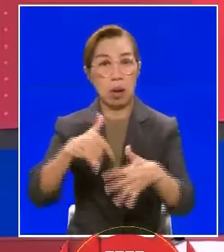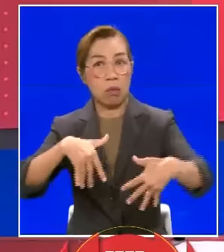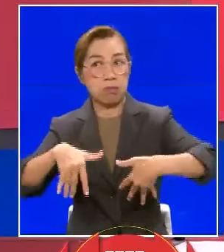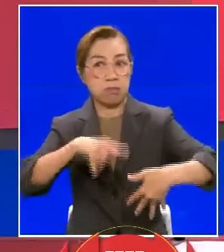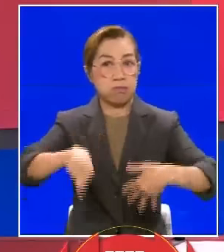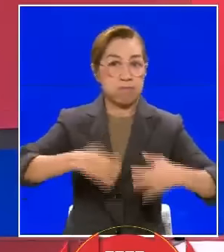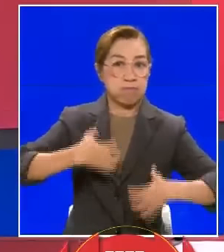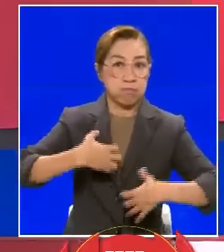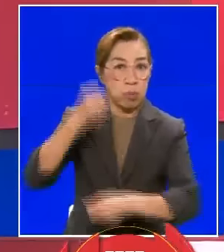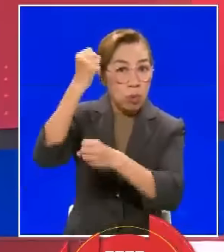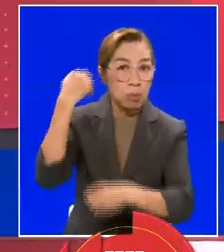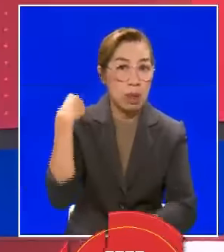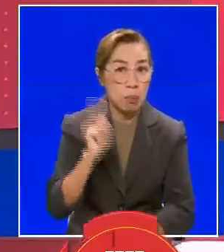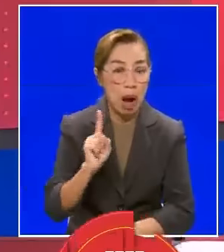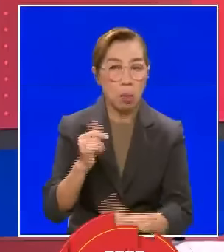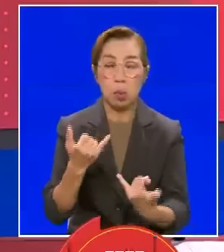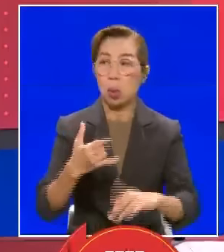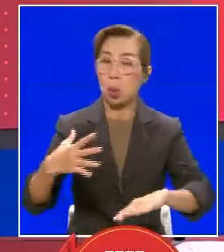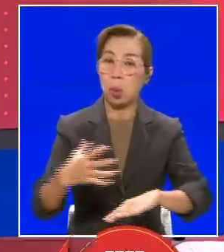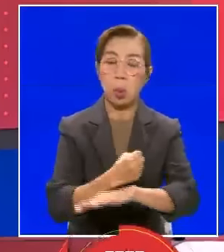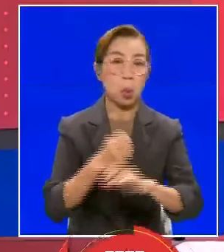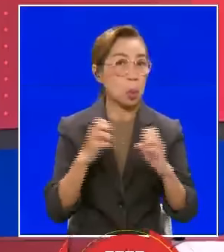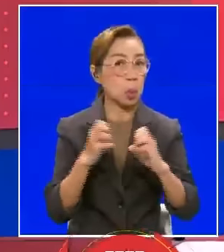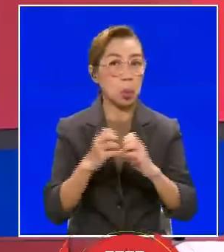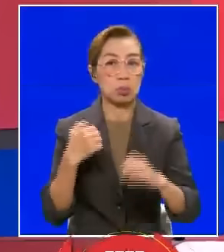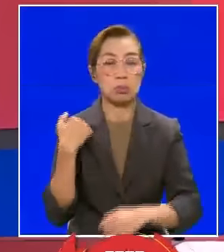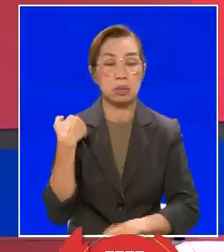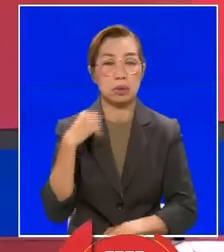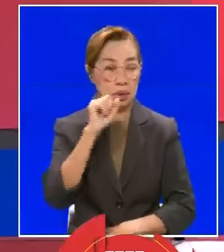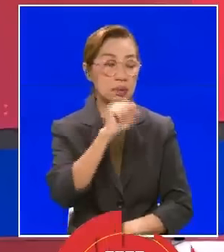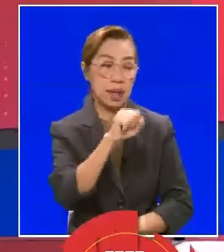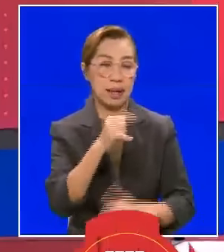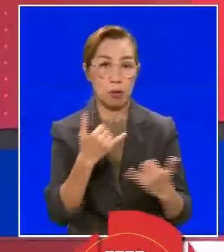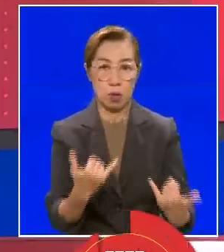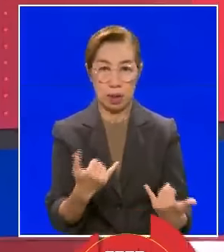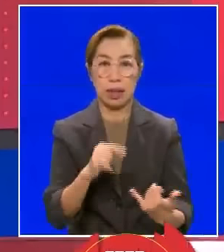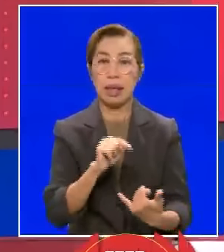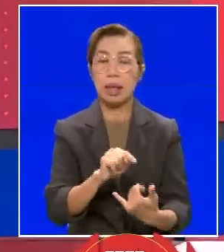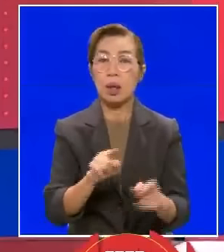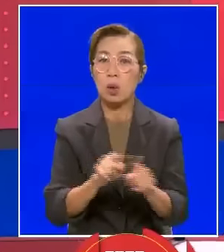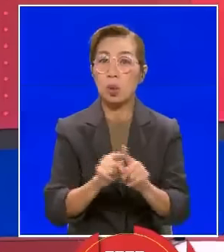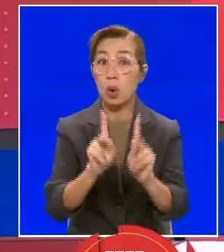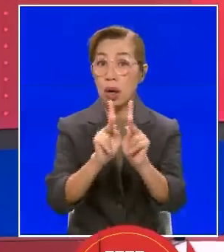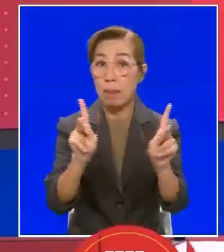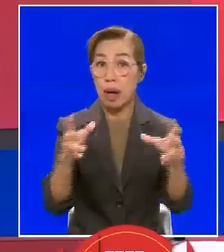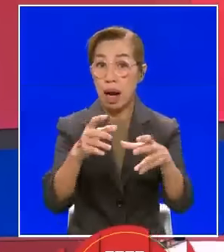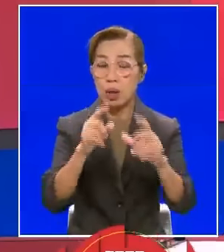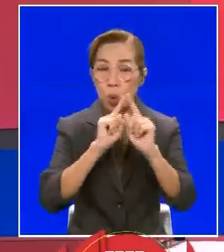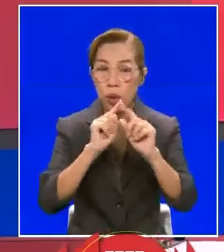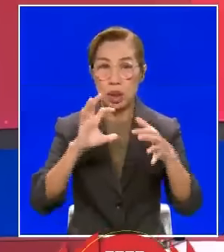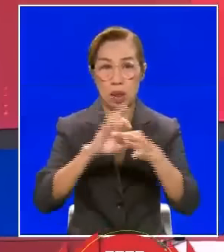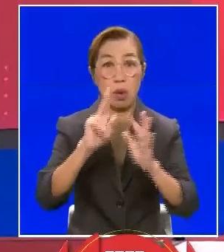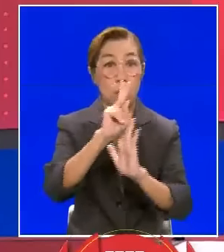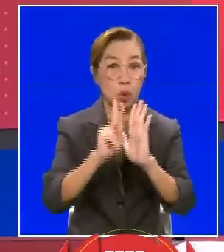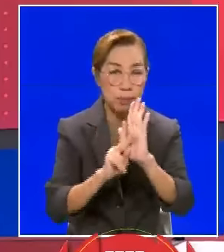ล่ากลายเป็นว่าตอนนี้การเมืองมันอีรุงตุงนางพันกันไปหมดเลยฮะ ค่ะในช่วงวันนี้ค่ะกรรมธิการในเรื่องของการคุยเรื่องของกฎหมายนิรโทษกร